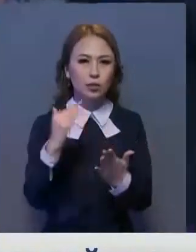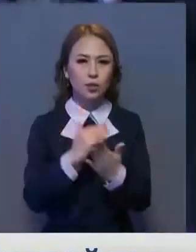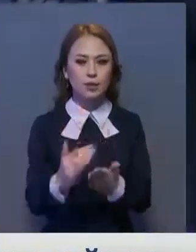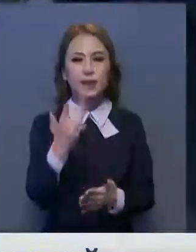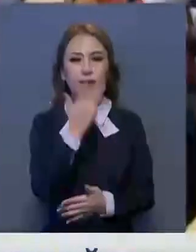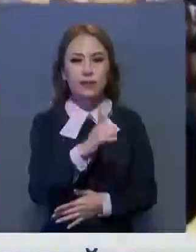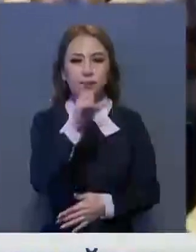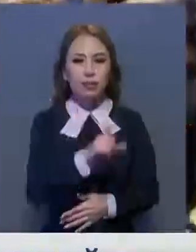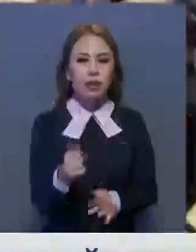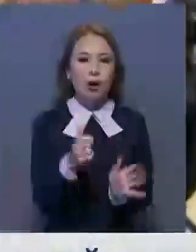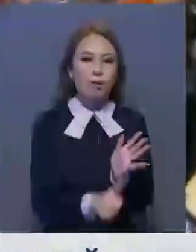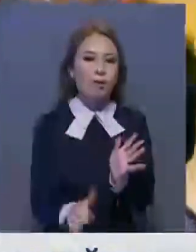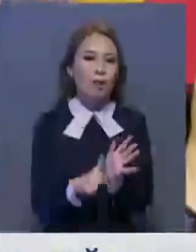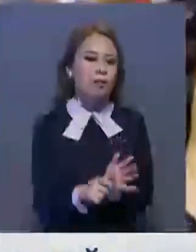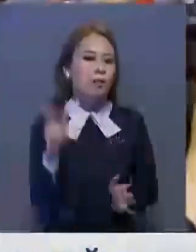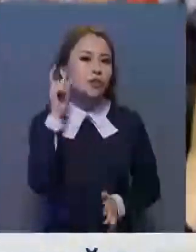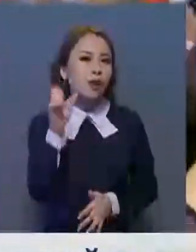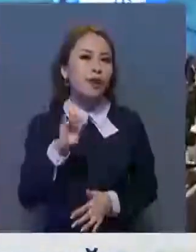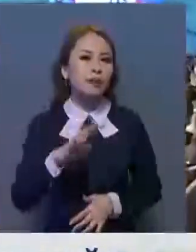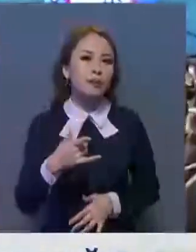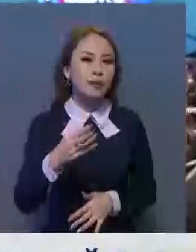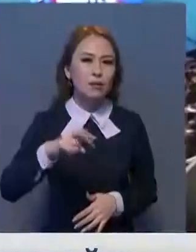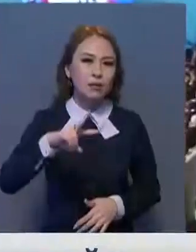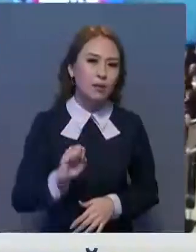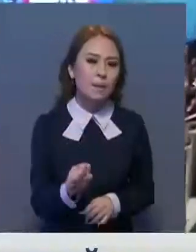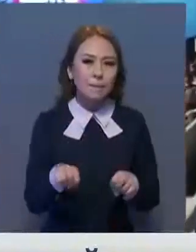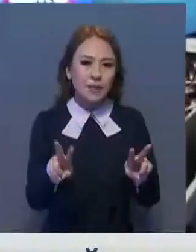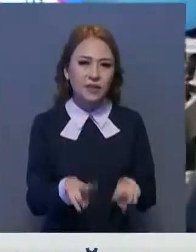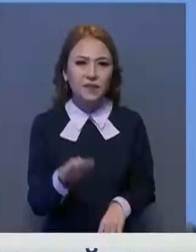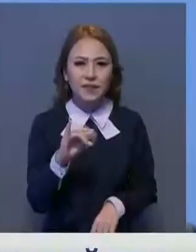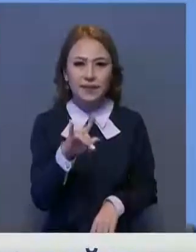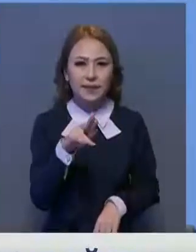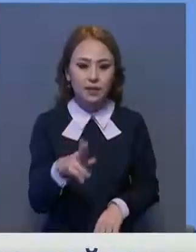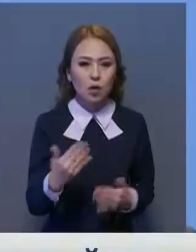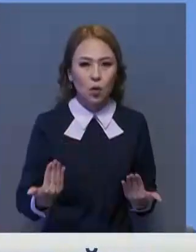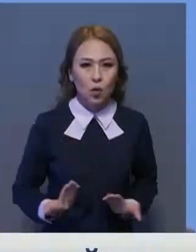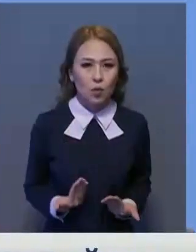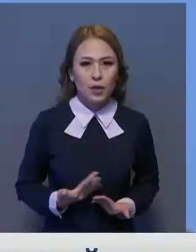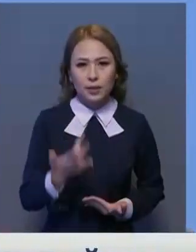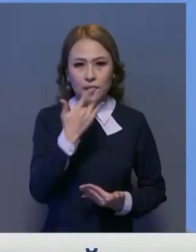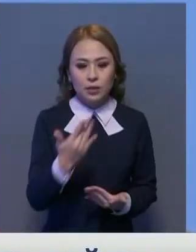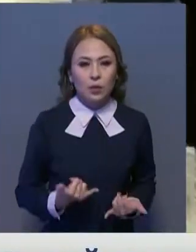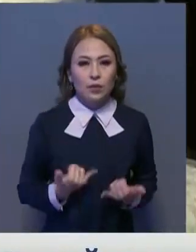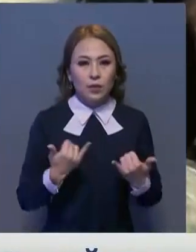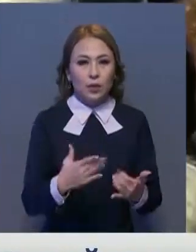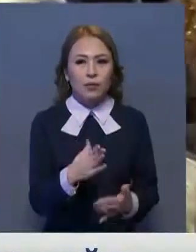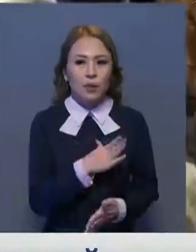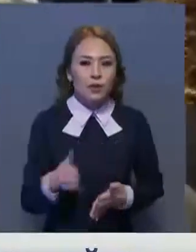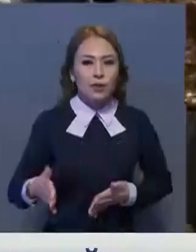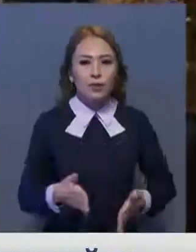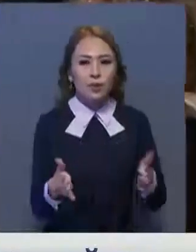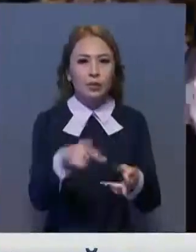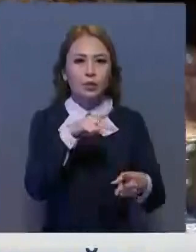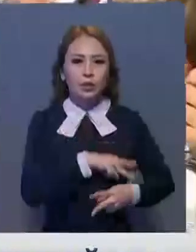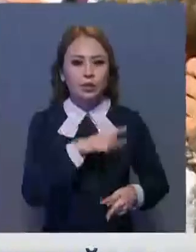саясаткер. 66 жастағы Ангела ханым мамандығы бойынша физик болса да өмірін саясатқа арнады. Еңбек жолын